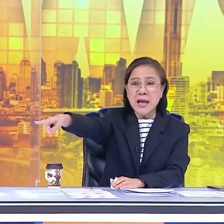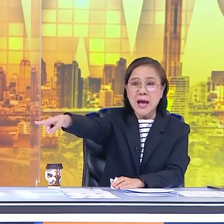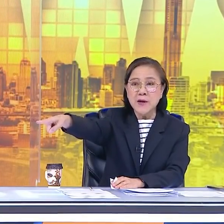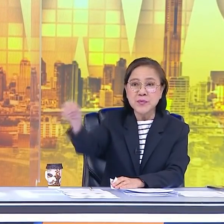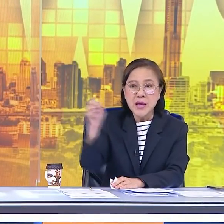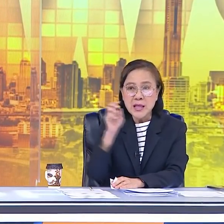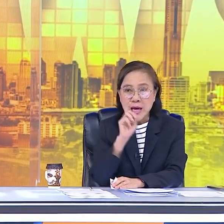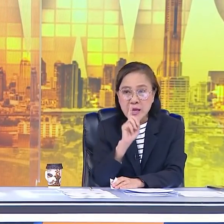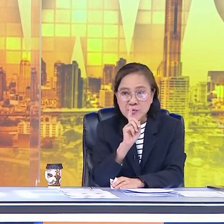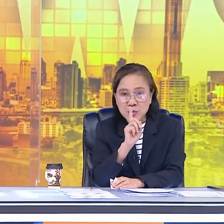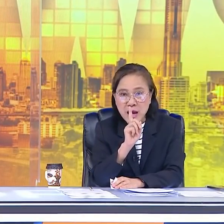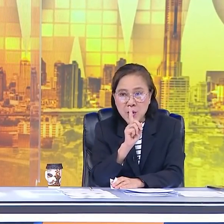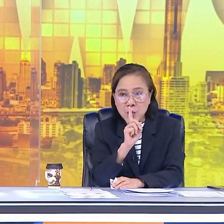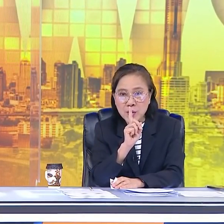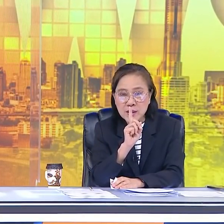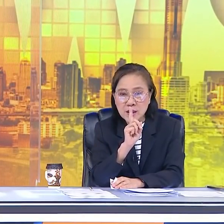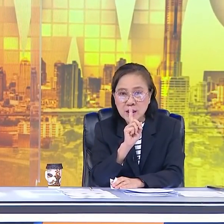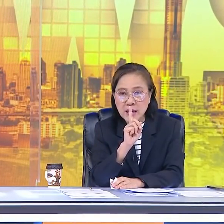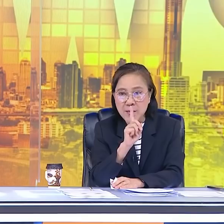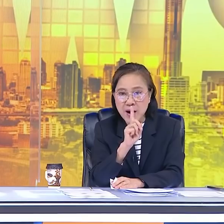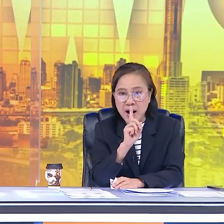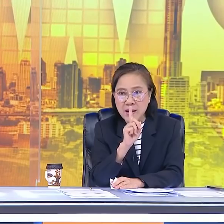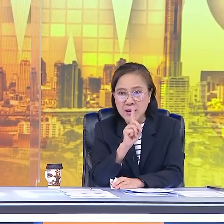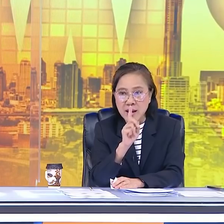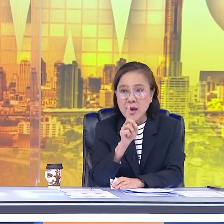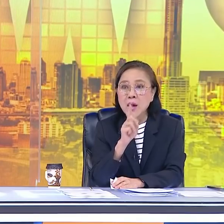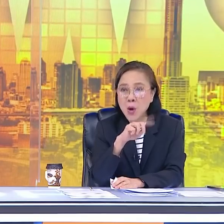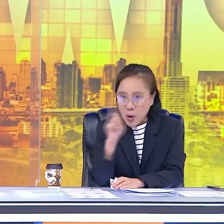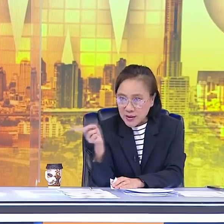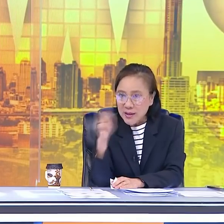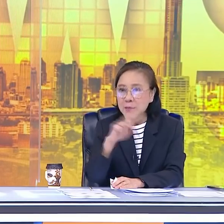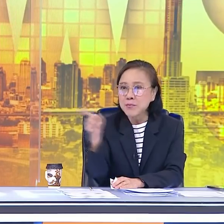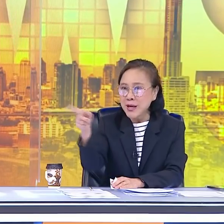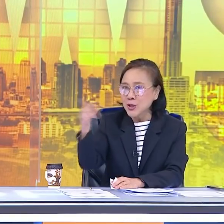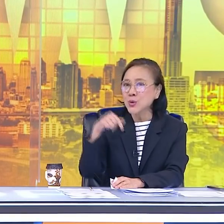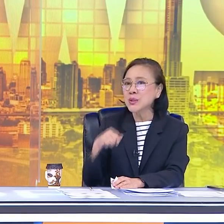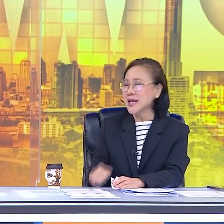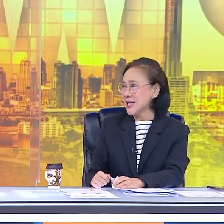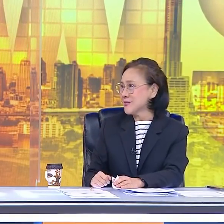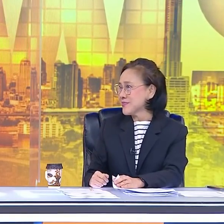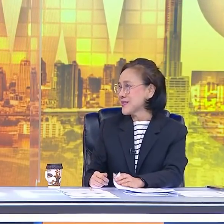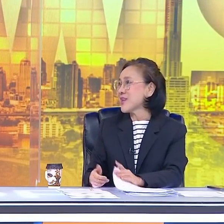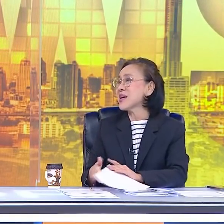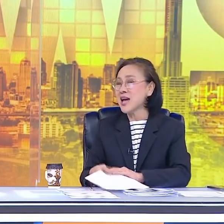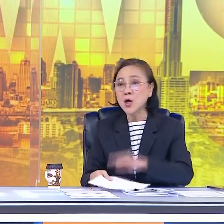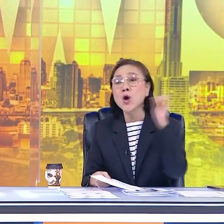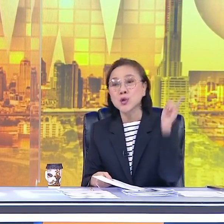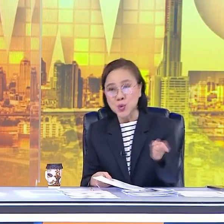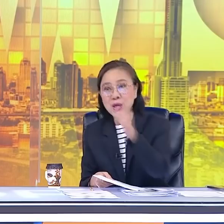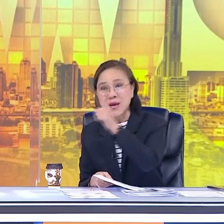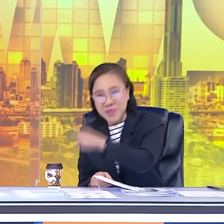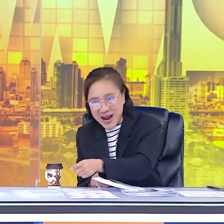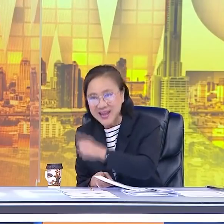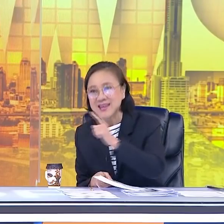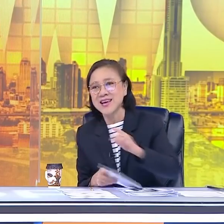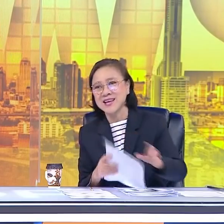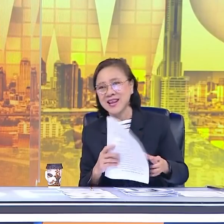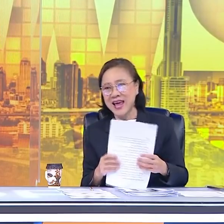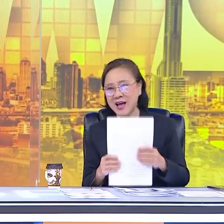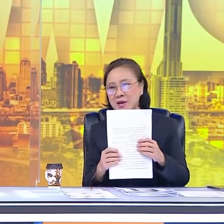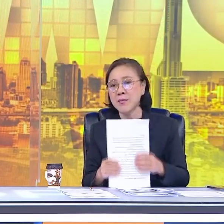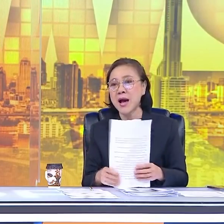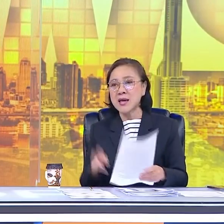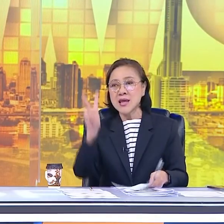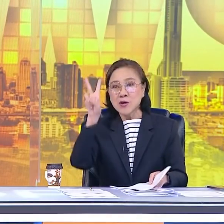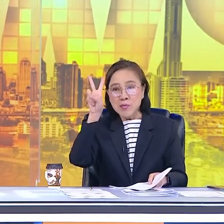กระตุ้นได้แล้วถ้าเข็มสุดท้ายของคุณคือ mRNA 6เดือนไปกระตุ้นค่ะใช่ไหมคะแล้วก็กระตุ้นด้วย mRNA